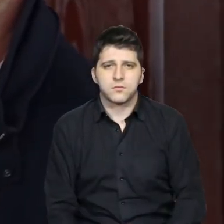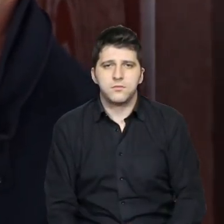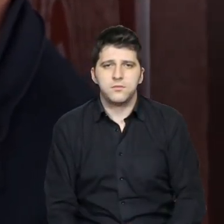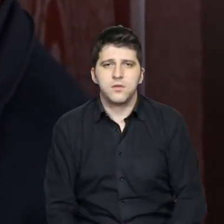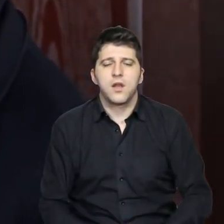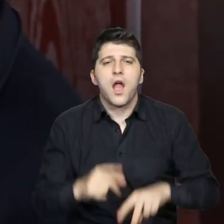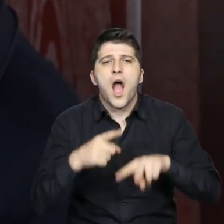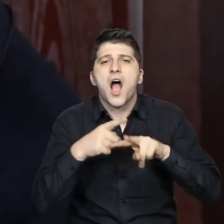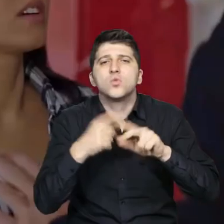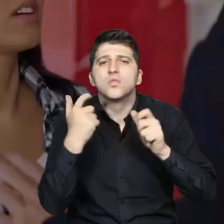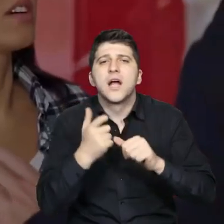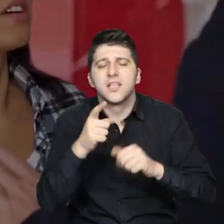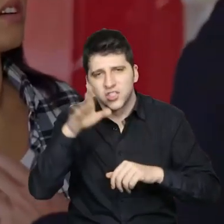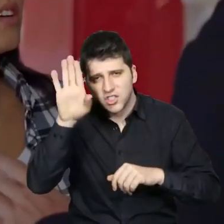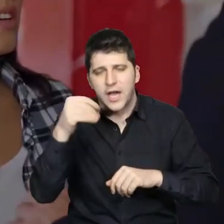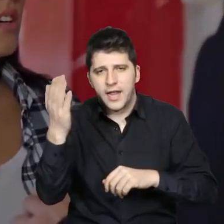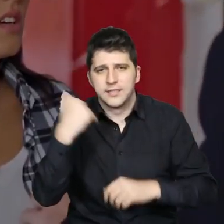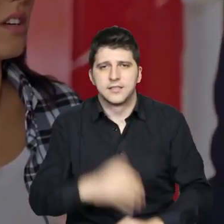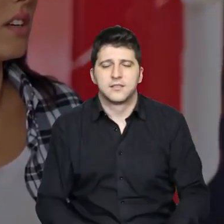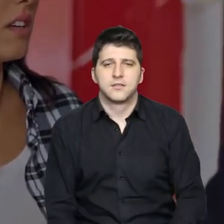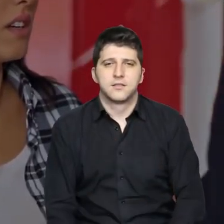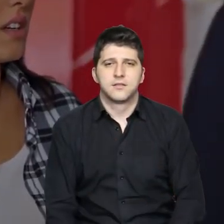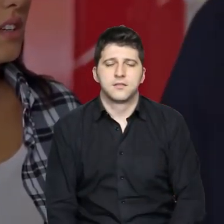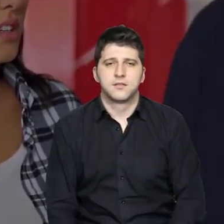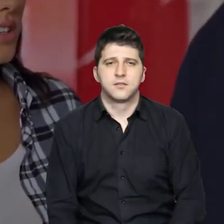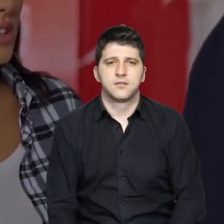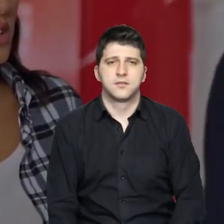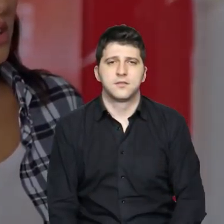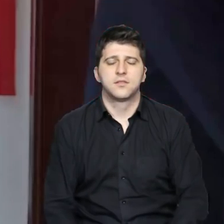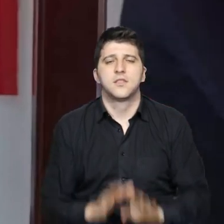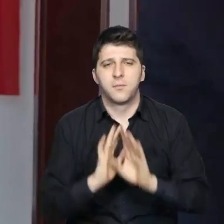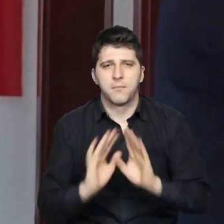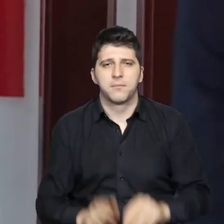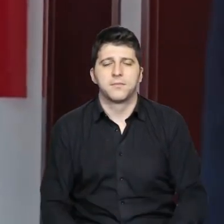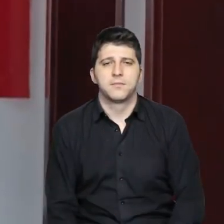Tamam. Aysu nerede? Onu da çağırın gelsin buraya. Tamam.